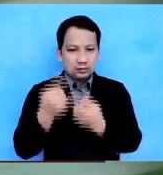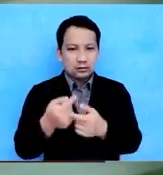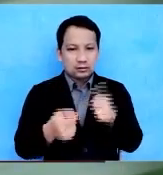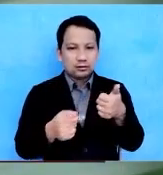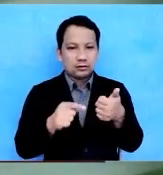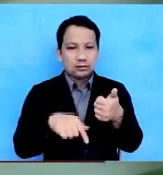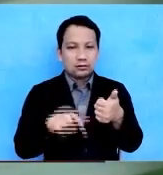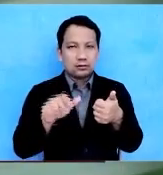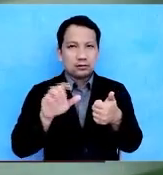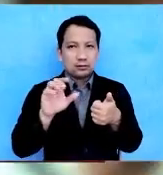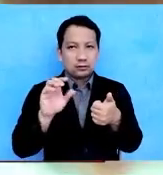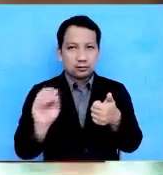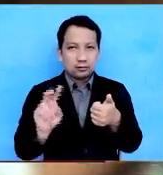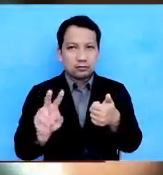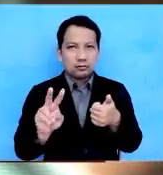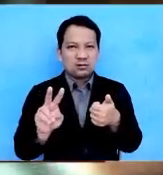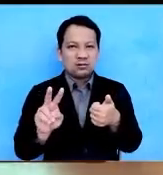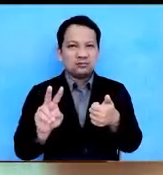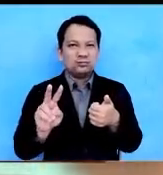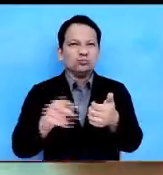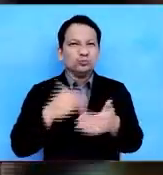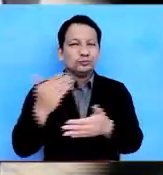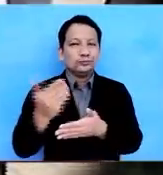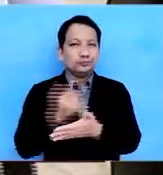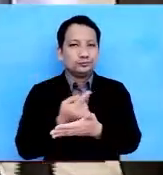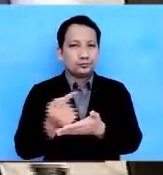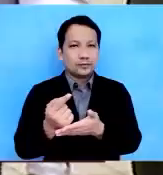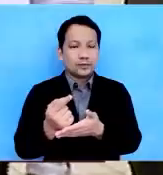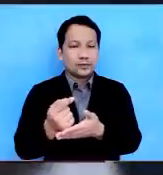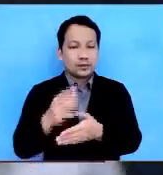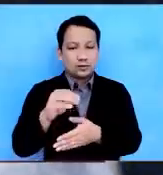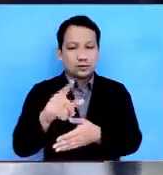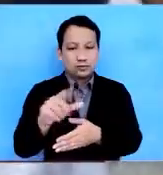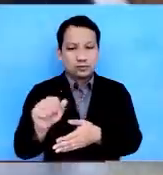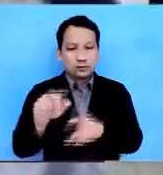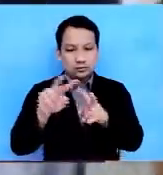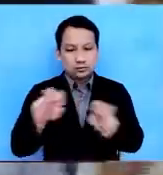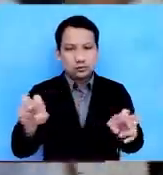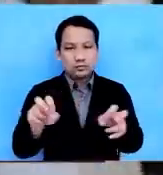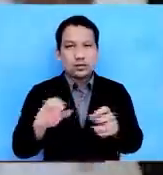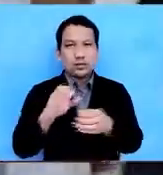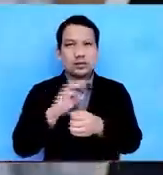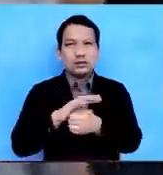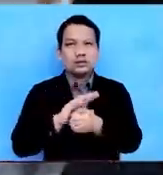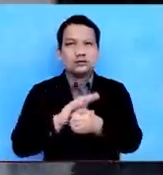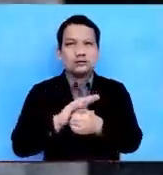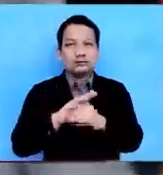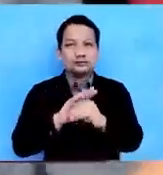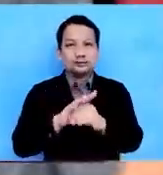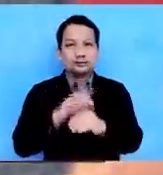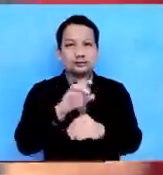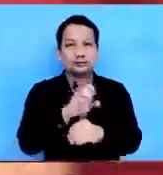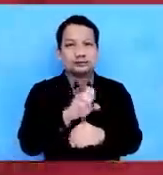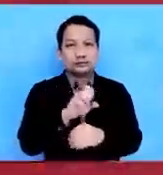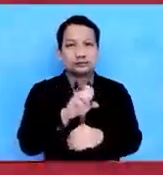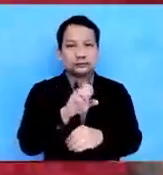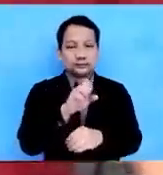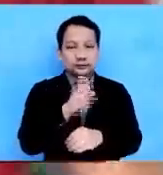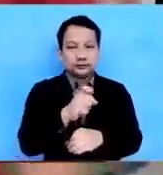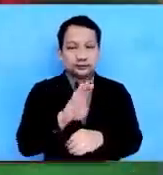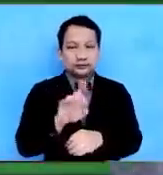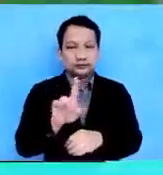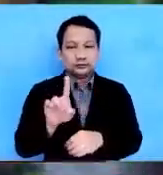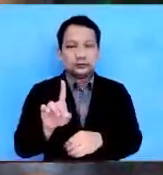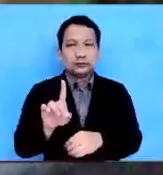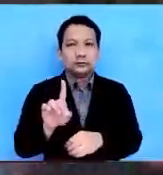10.2% noong sinundang linggo. Una nang sinabi ng Okta Research na posibleng ang Omicron subvariant XBB.1.16 o